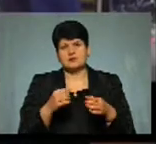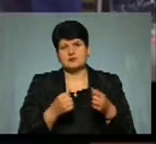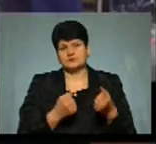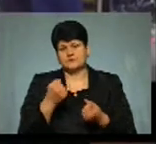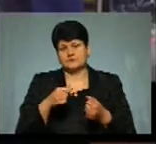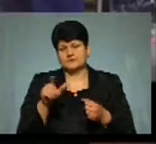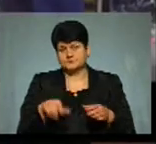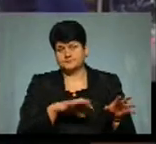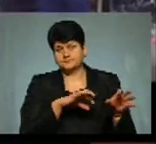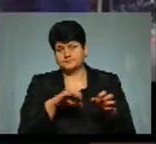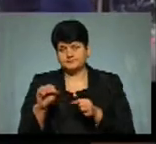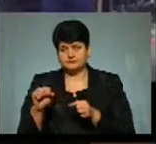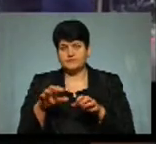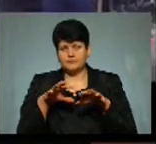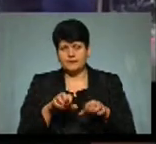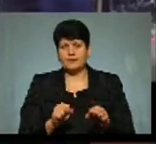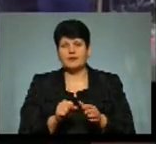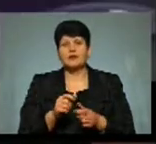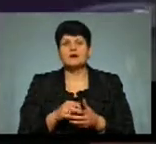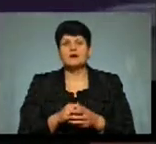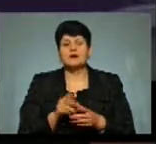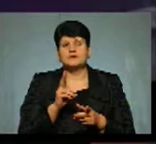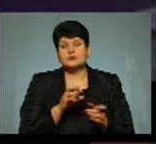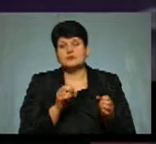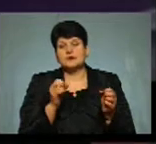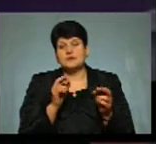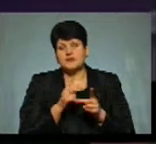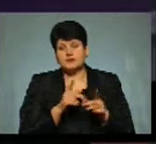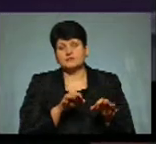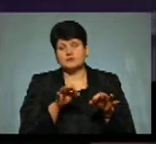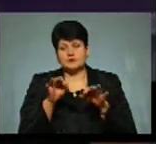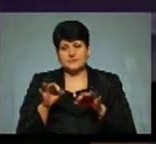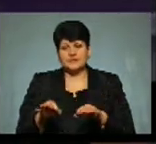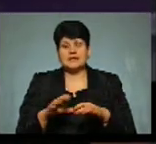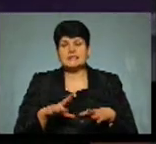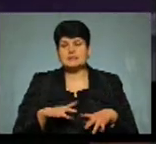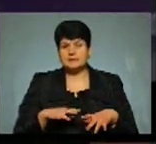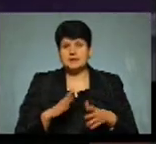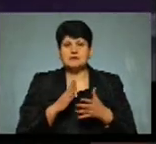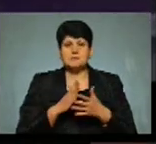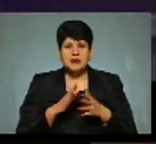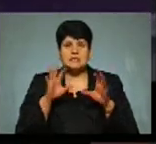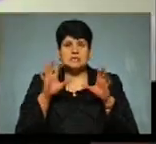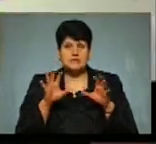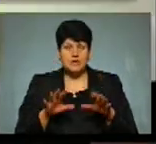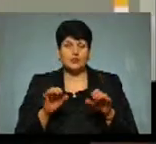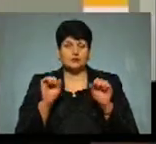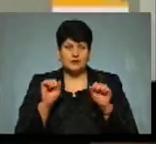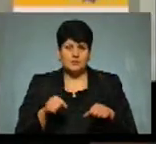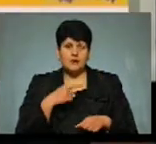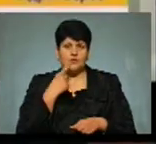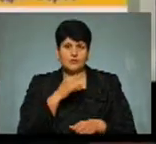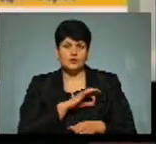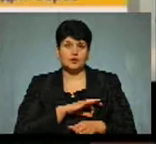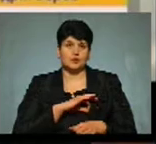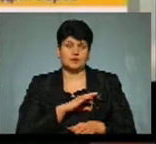Виписувати штрафи та евакуювати неправильно припарковані автомобілі інспекція з питань контролю за паркуванням має законне право, говорить юрист Андрій